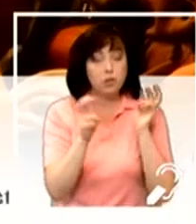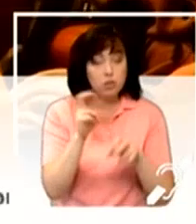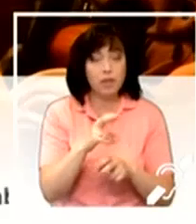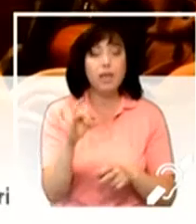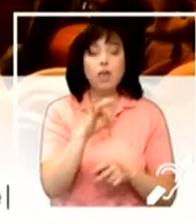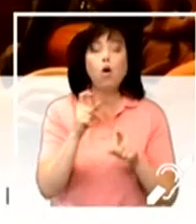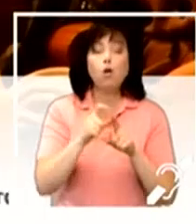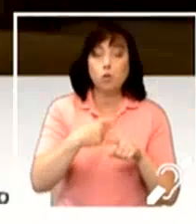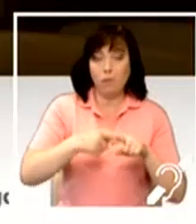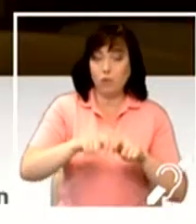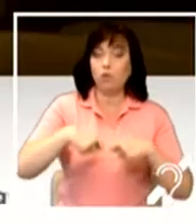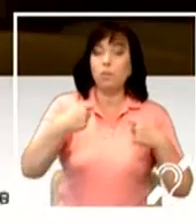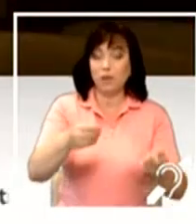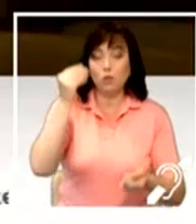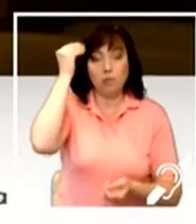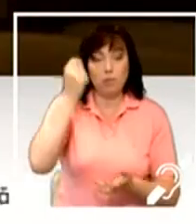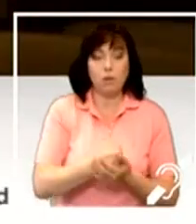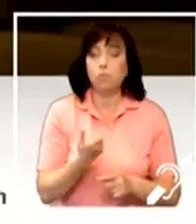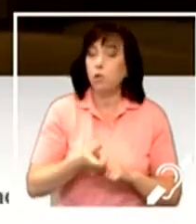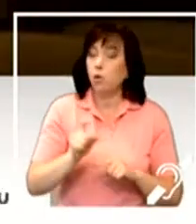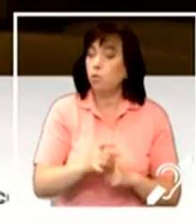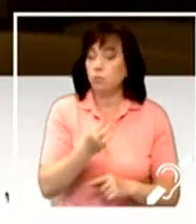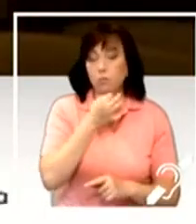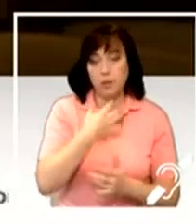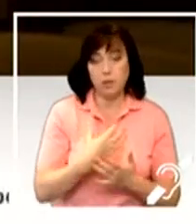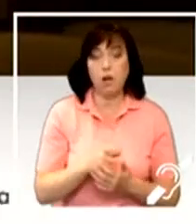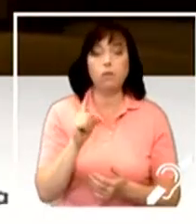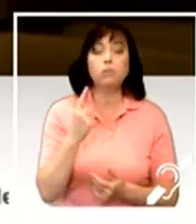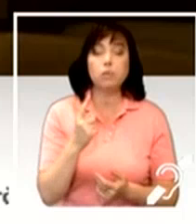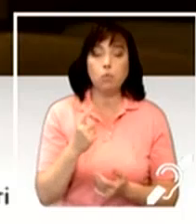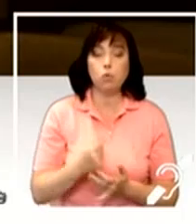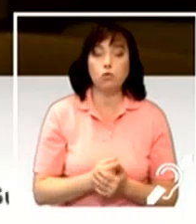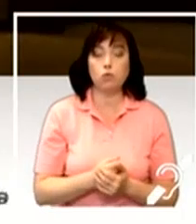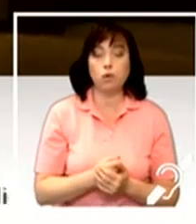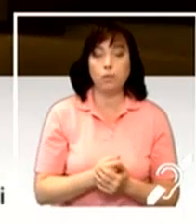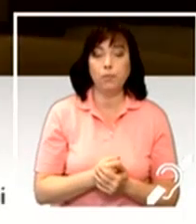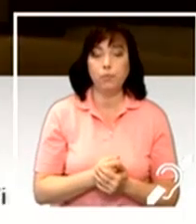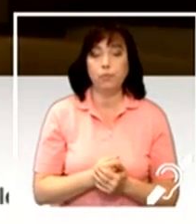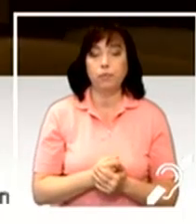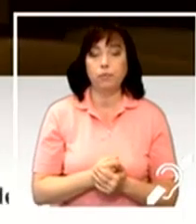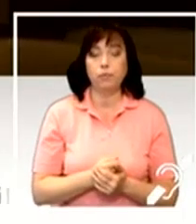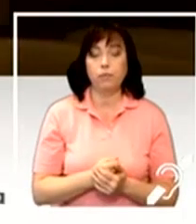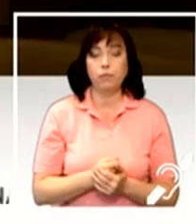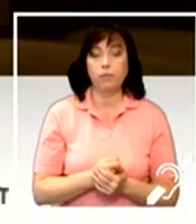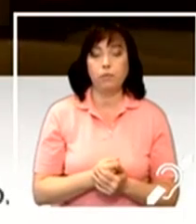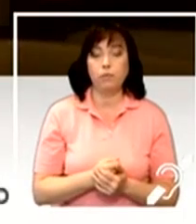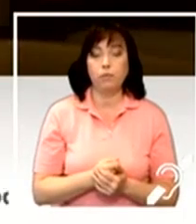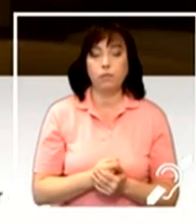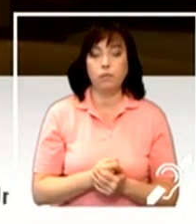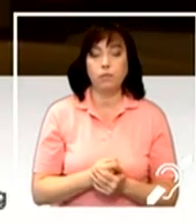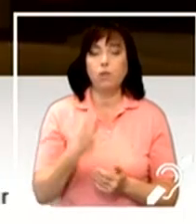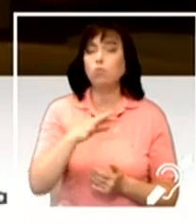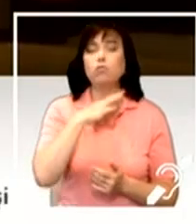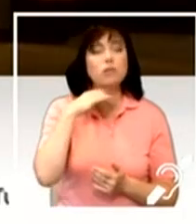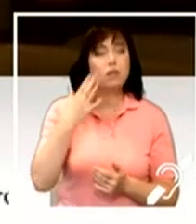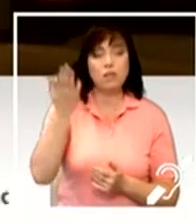de mesajul transmis. M-a impresionat foarte mult din motivul că de mult